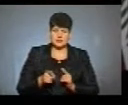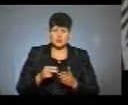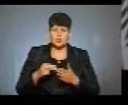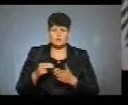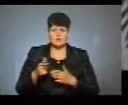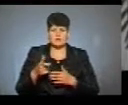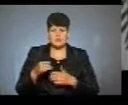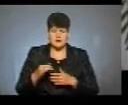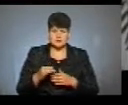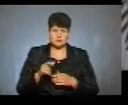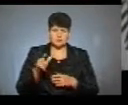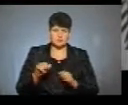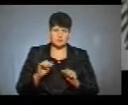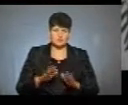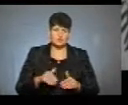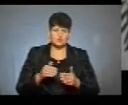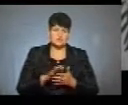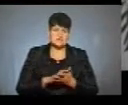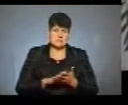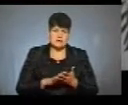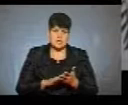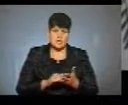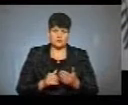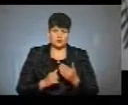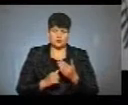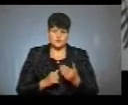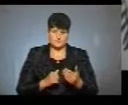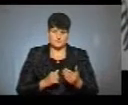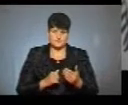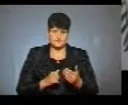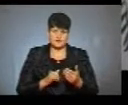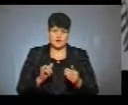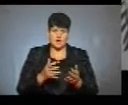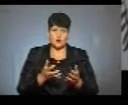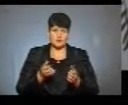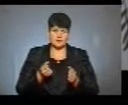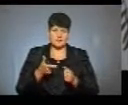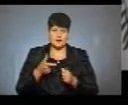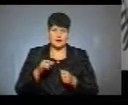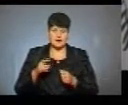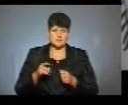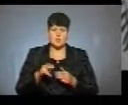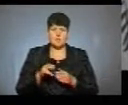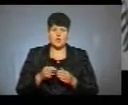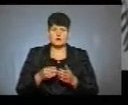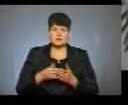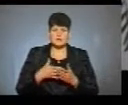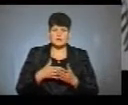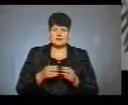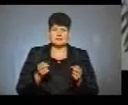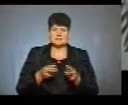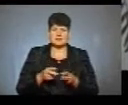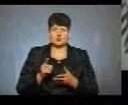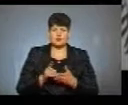закуплений газ, споживач може звернутися з заявою до нас і отримувати газ по ціні по